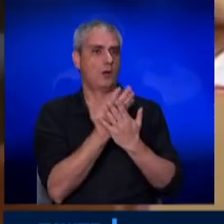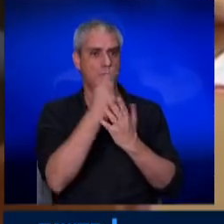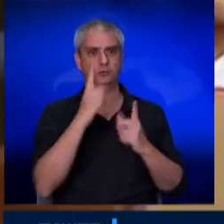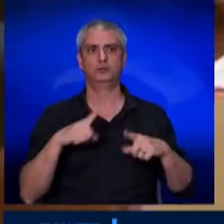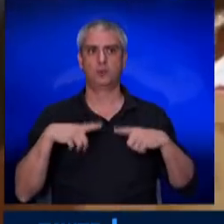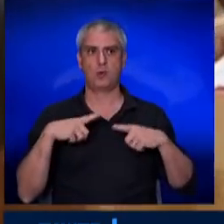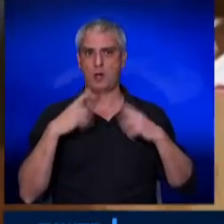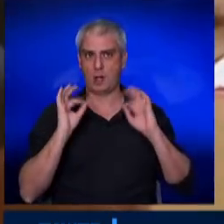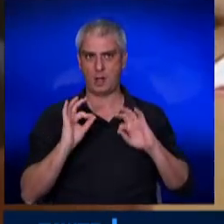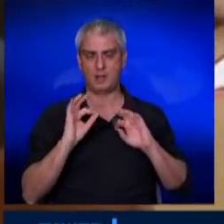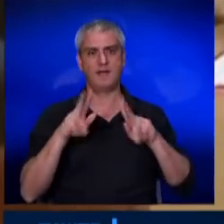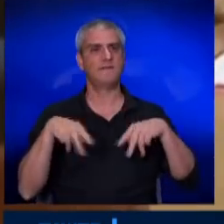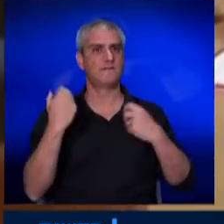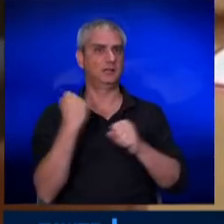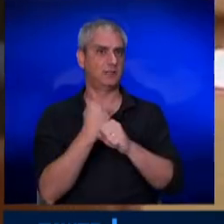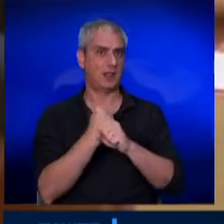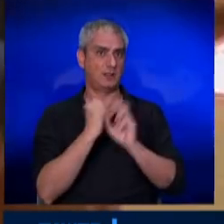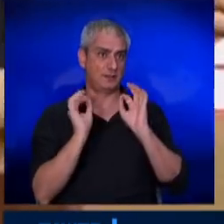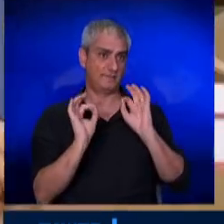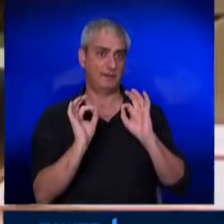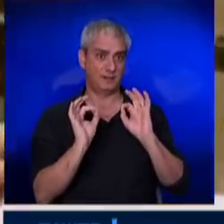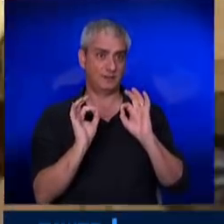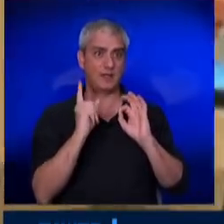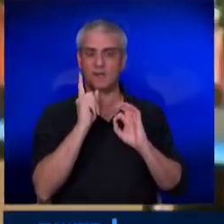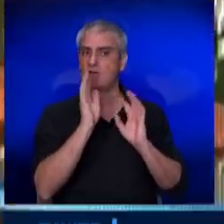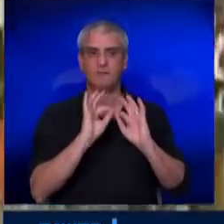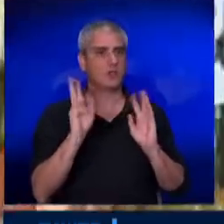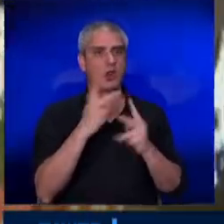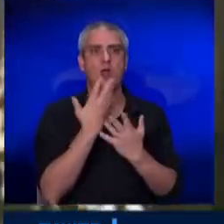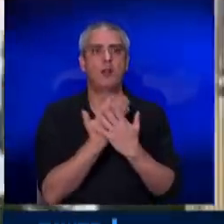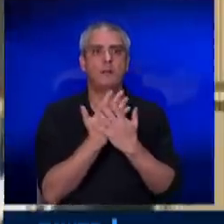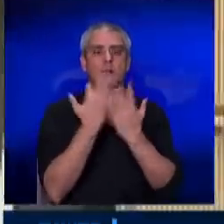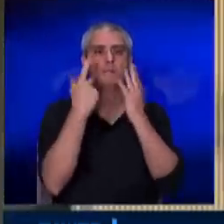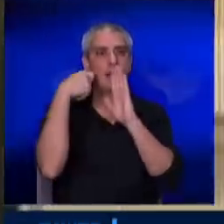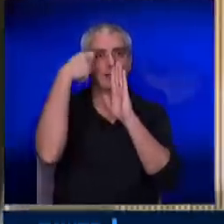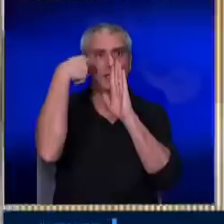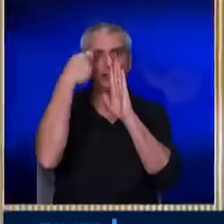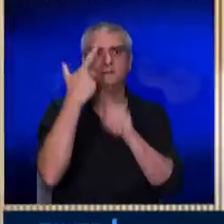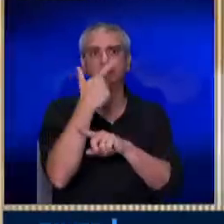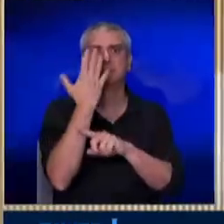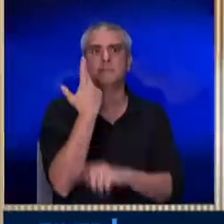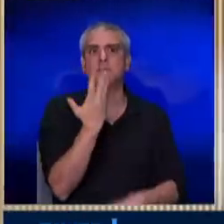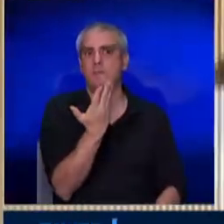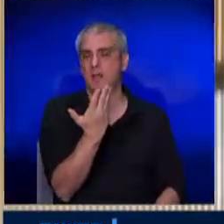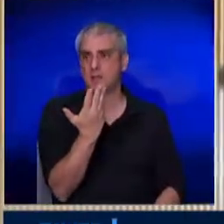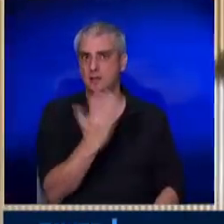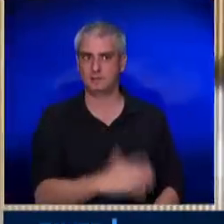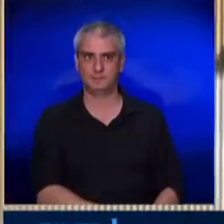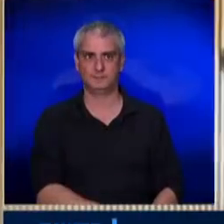הוכחה לכאורה שהוא בחיים וחזר לתפקד, אבל אף אחד לא יכול להוכיח מתי הסרטון הזה